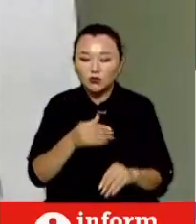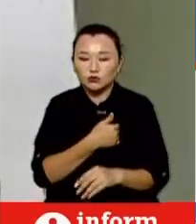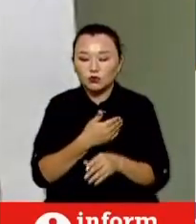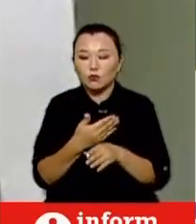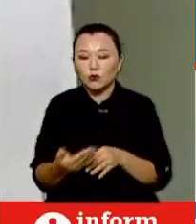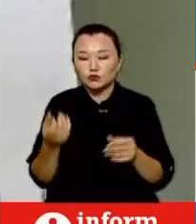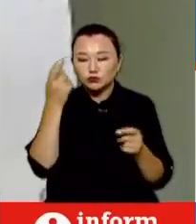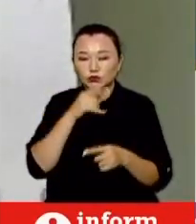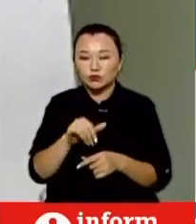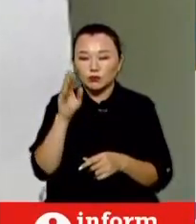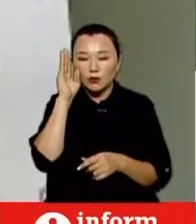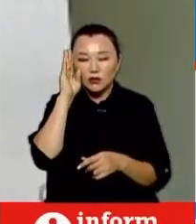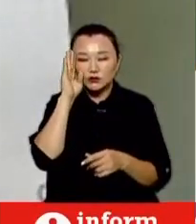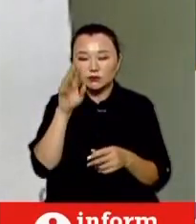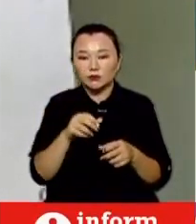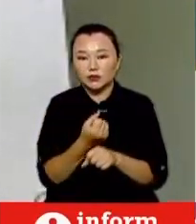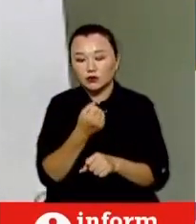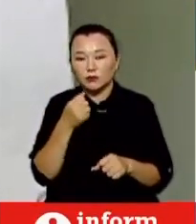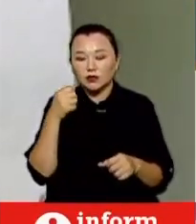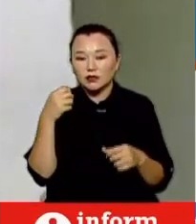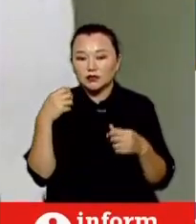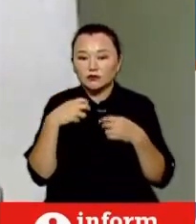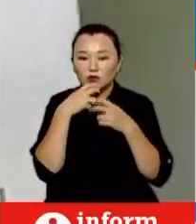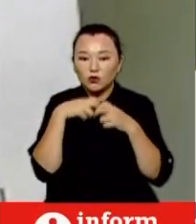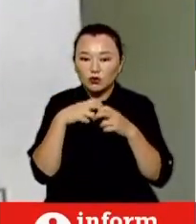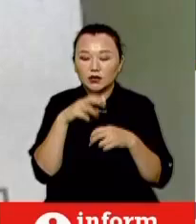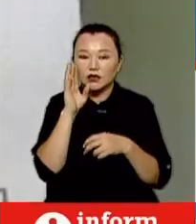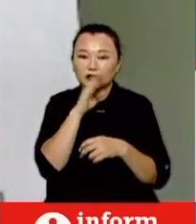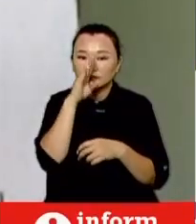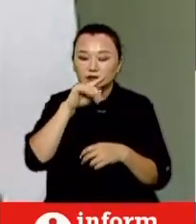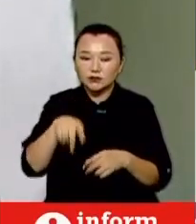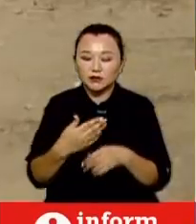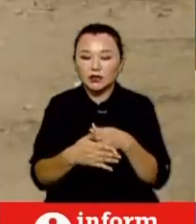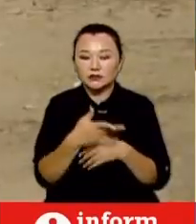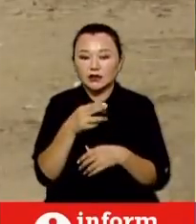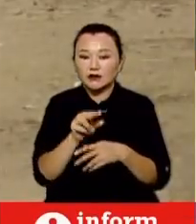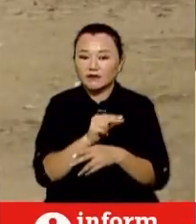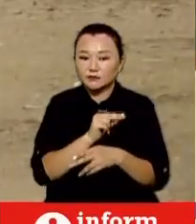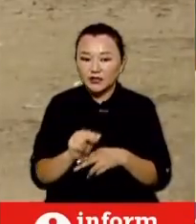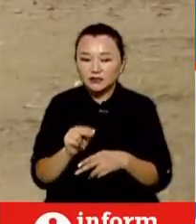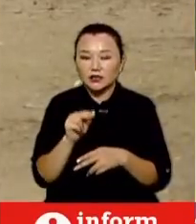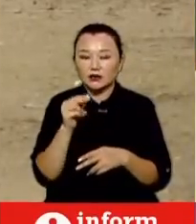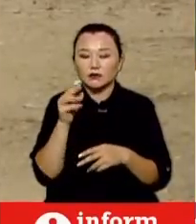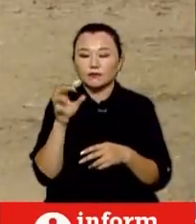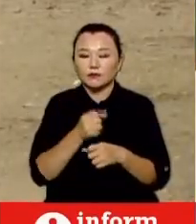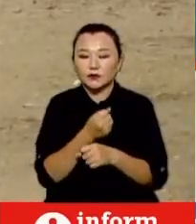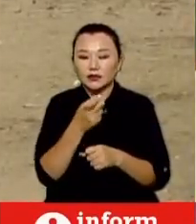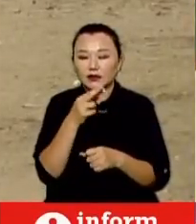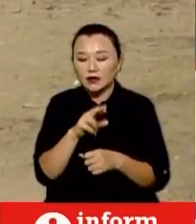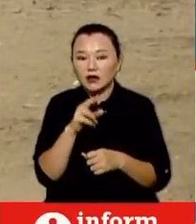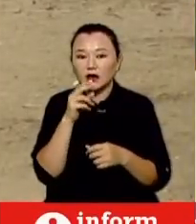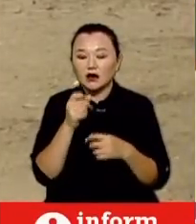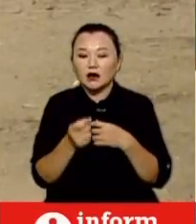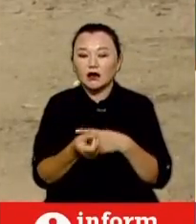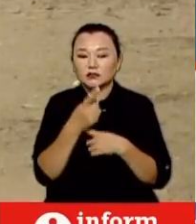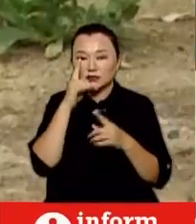Позже выяснилось, что у мальчика перелом ключицы. Родители тогда требовали наказания для воспитателя. Приговор для подсудимой